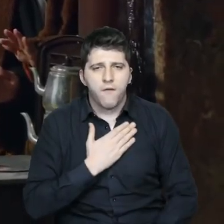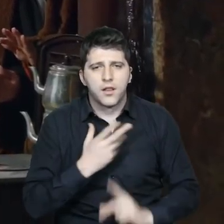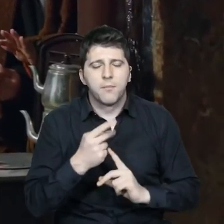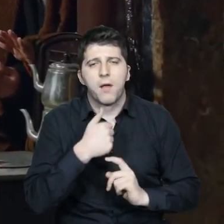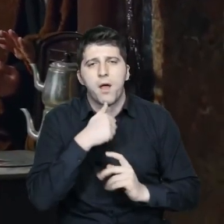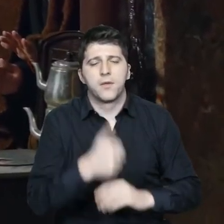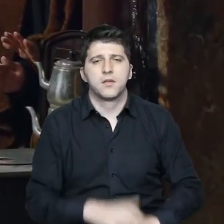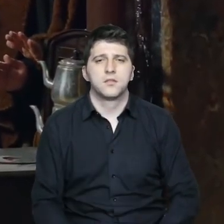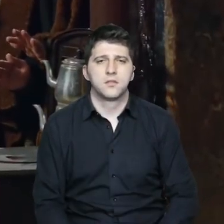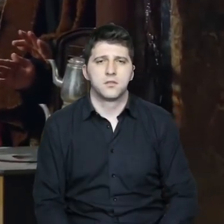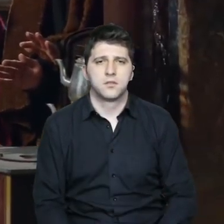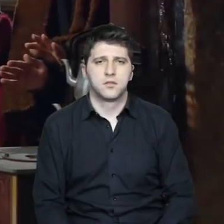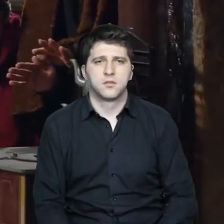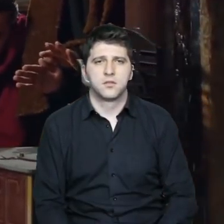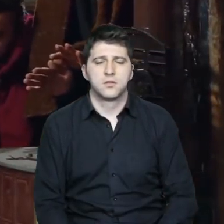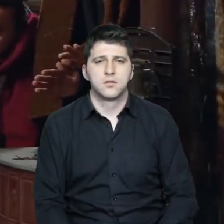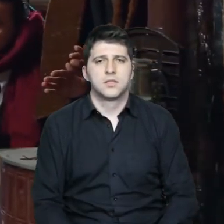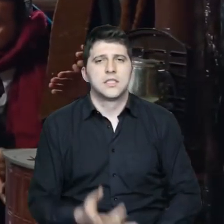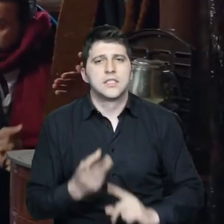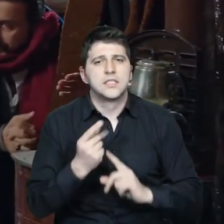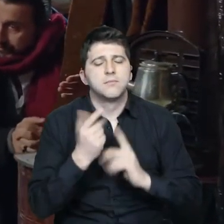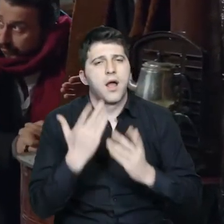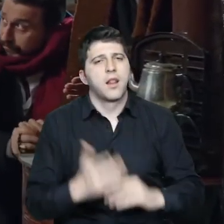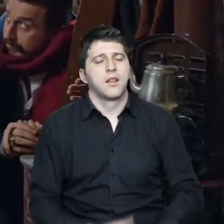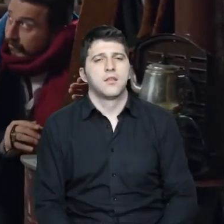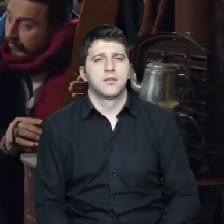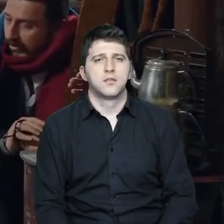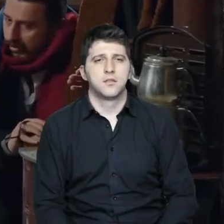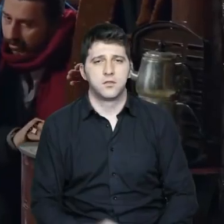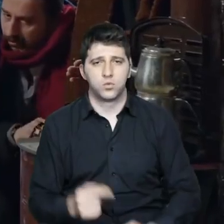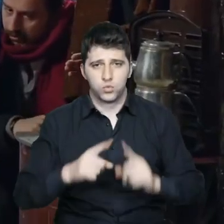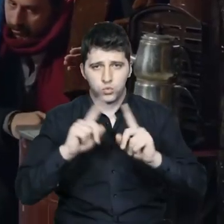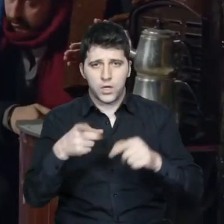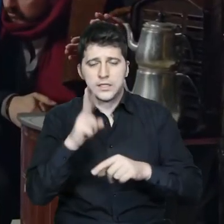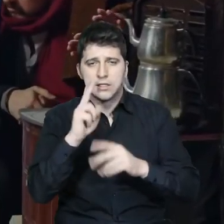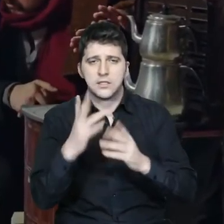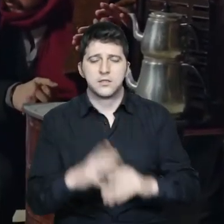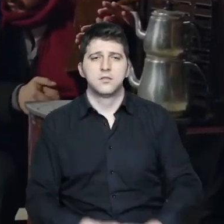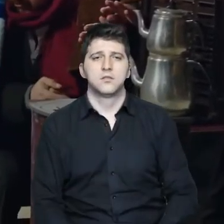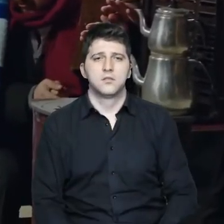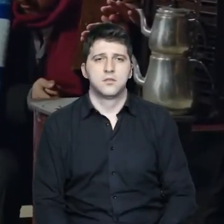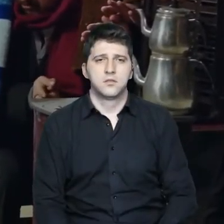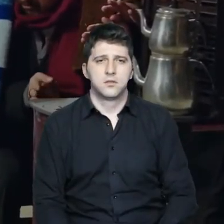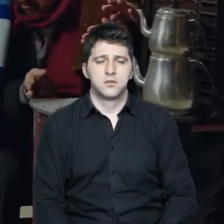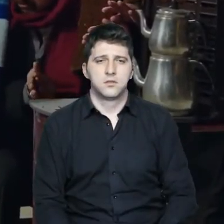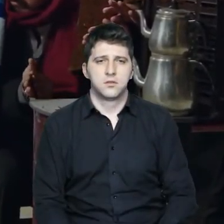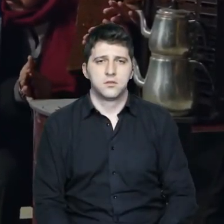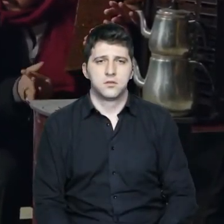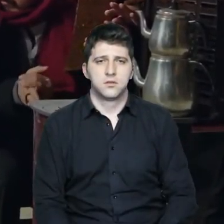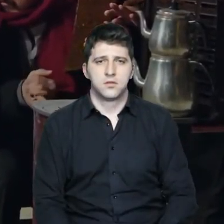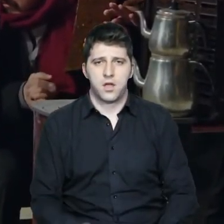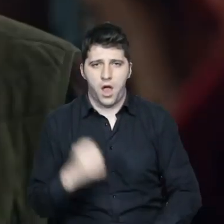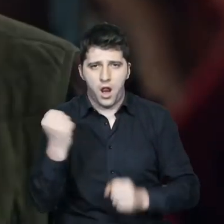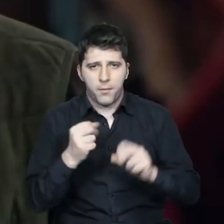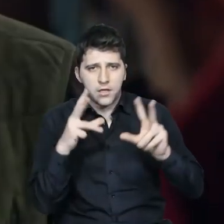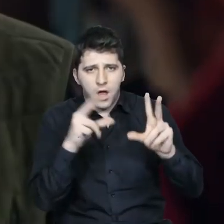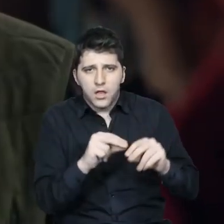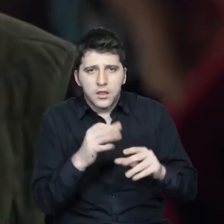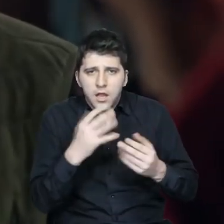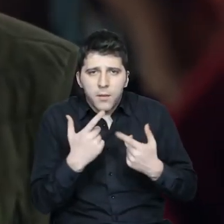abi. Oral, İsmail. Bu dükkan sizin. Oturdu. Arabada yatmak da ne